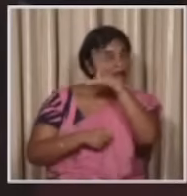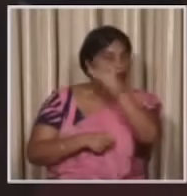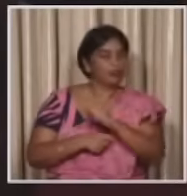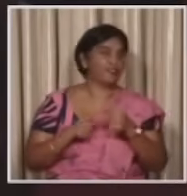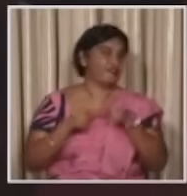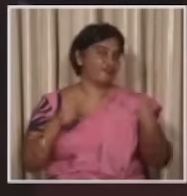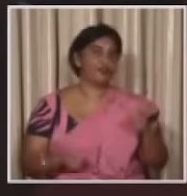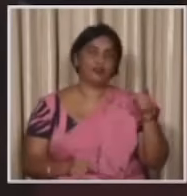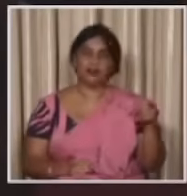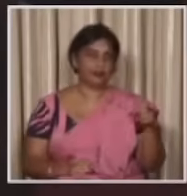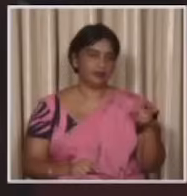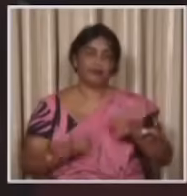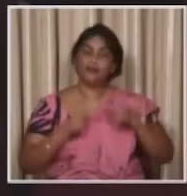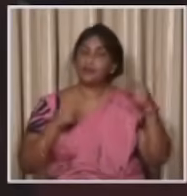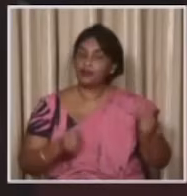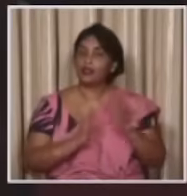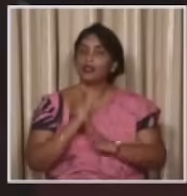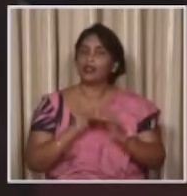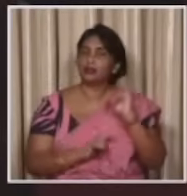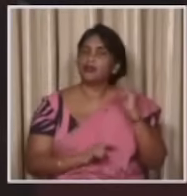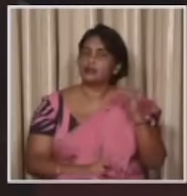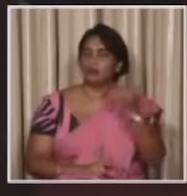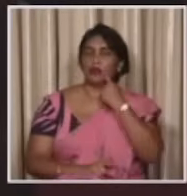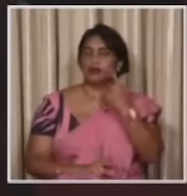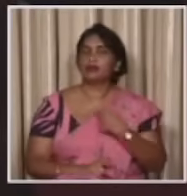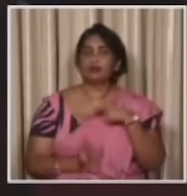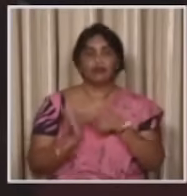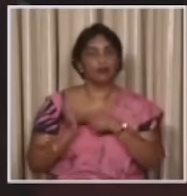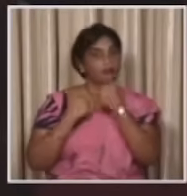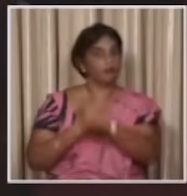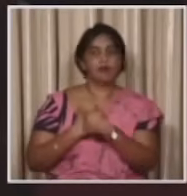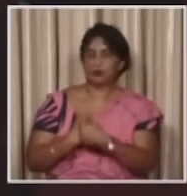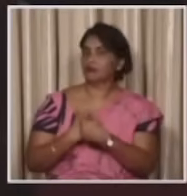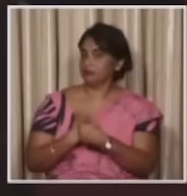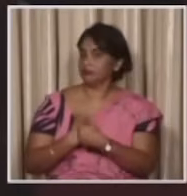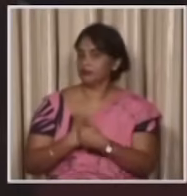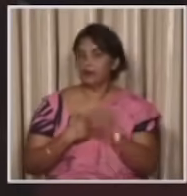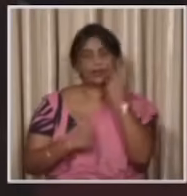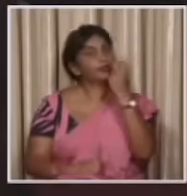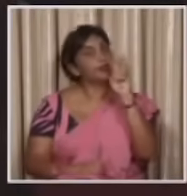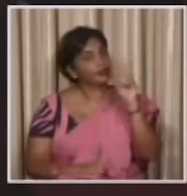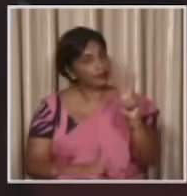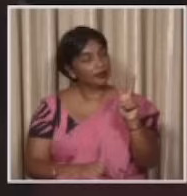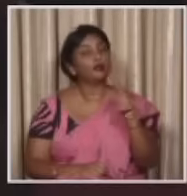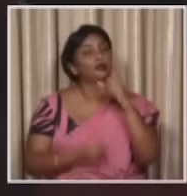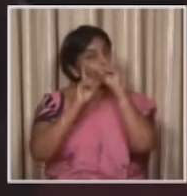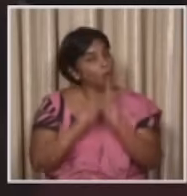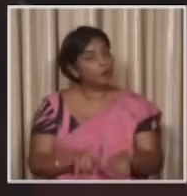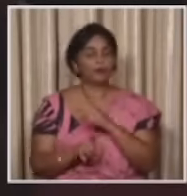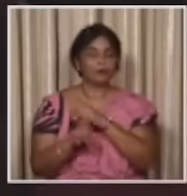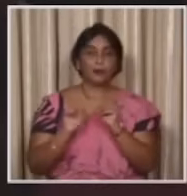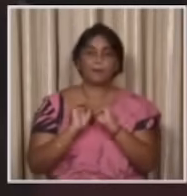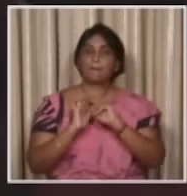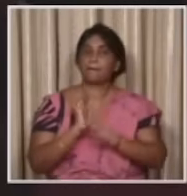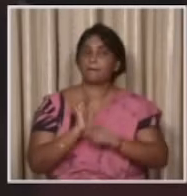තියෙනවා විපක්ෂයට. විපක්ෂේන මන්ත්‍රීව සමහරලාට අපිට කතා කරලා කියන්නේ මේක කෙරෙන්න ඕන වැඩක්. 2002 මෙවැනි ආකාරයේ